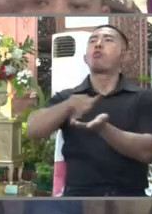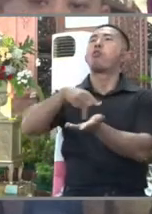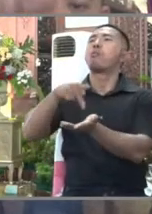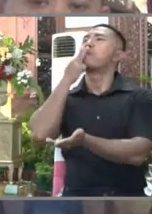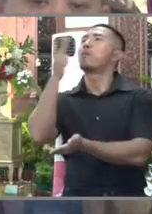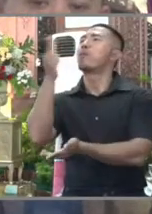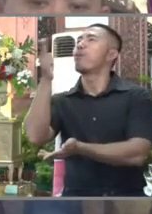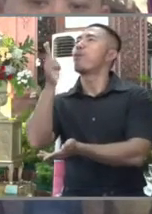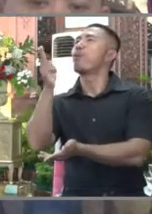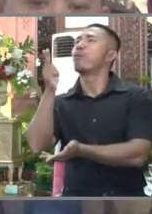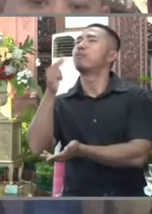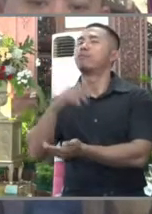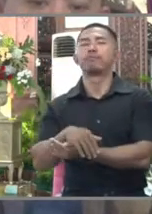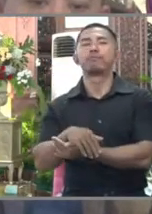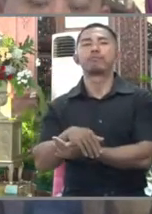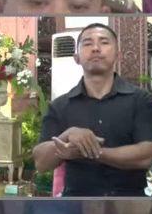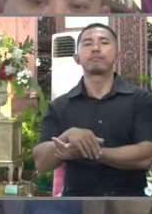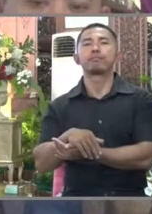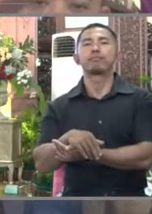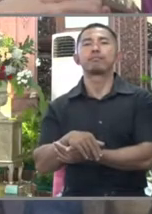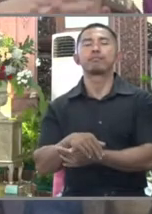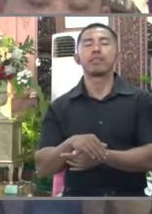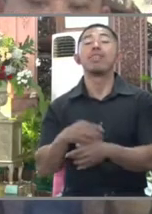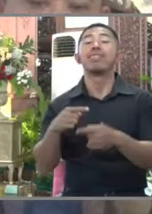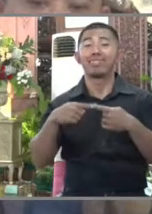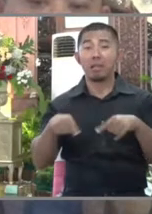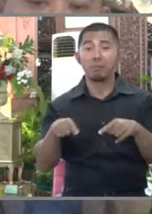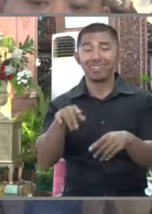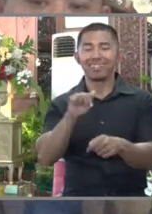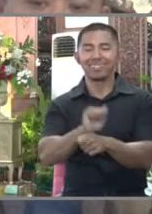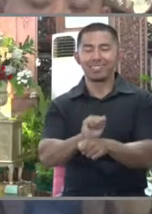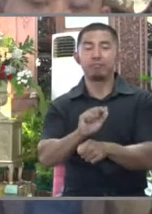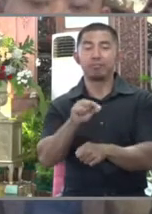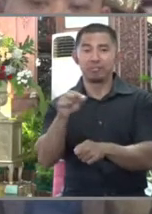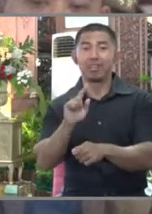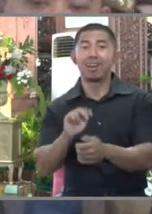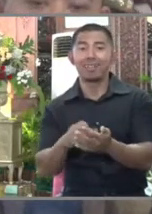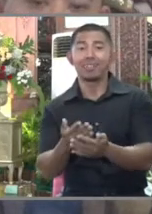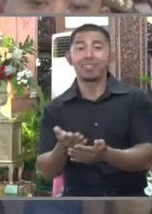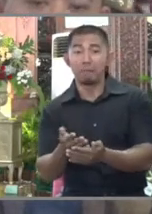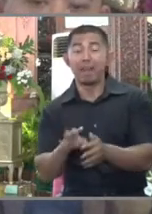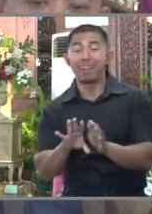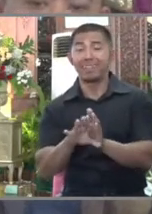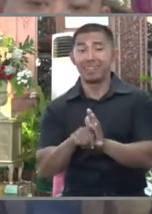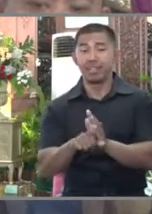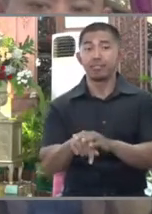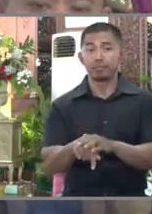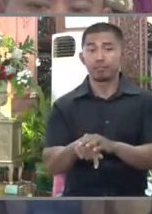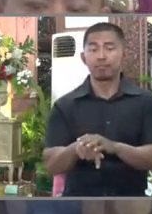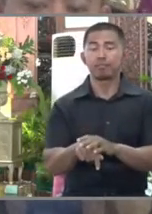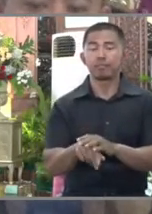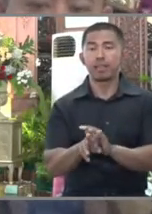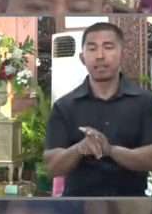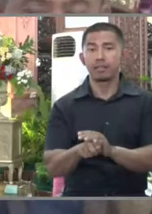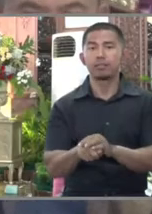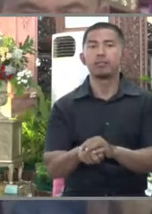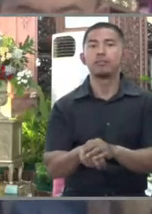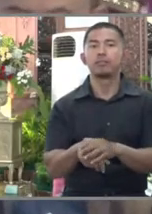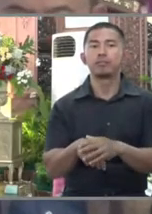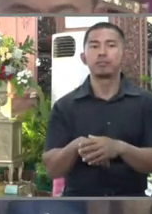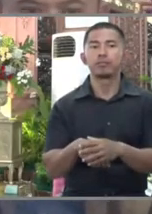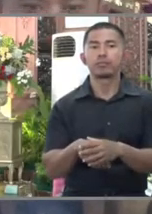merokok, menghitung pendapatan. Tapi ini kerja betul. Artinya bahwa ini nanti akan dari